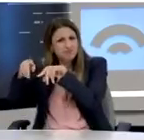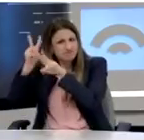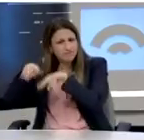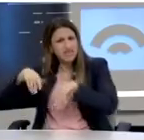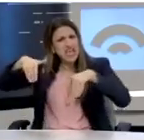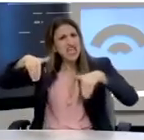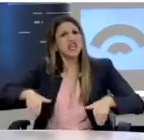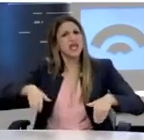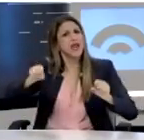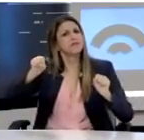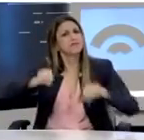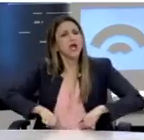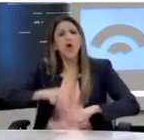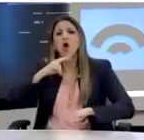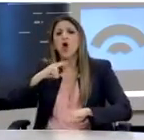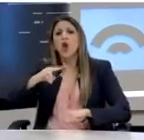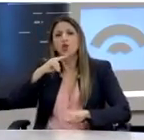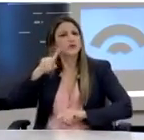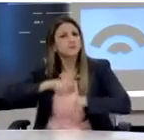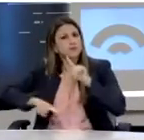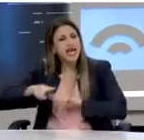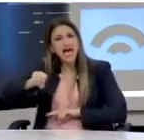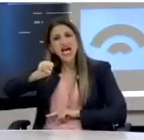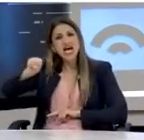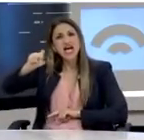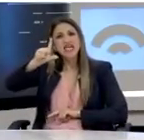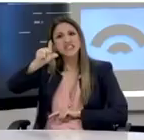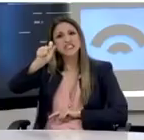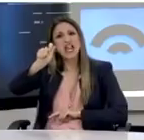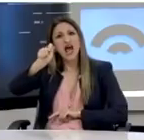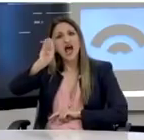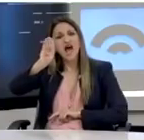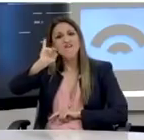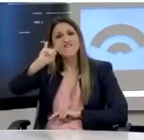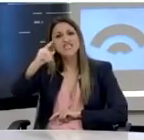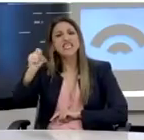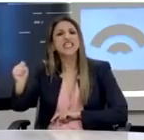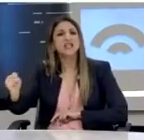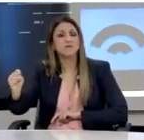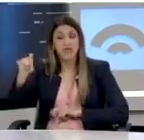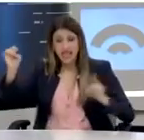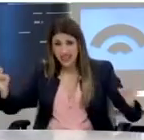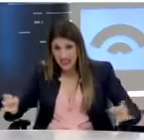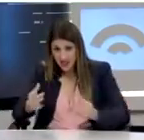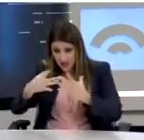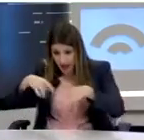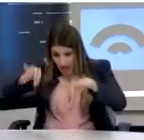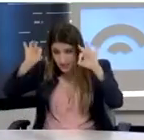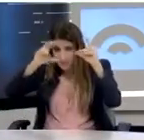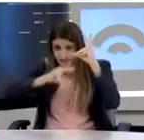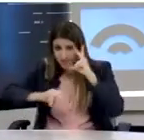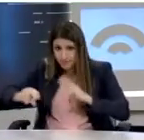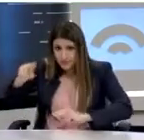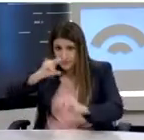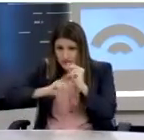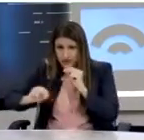ηθαγένεια και η γλώσσα τους είναι σλαβική. Και μάλιστα όταν ήρθε και η διευκρινιστική δήλωση, αρχίσατε να λέτε